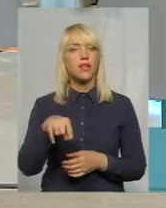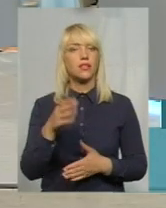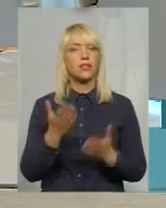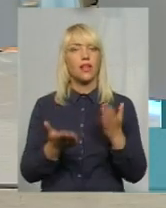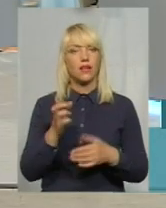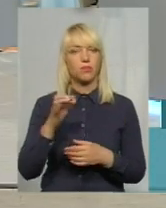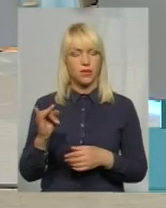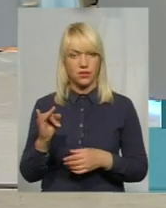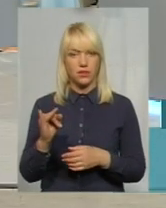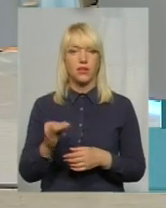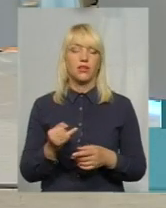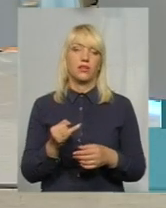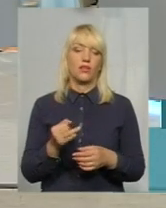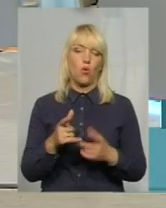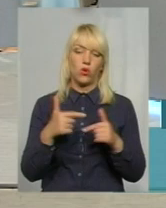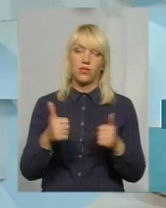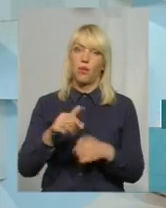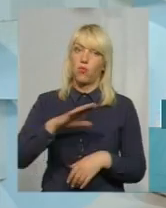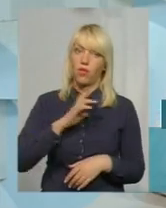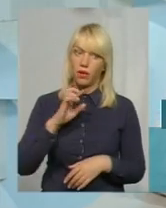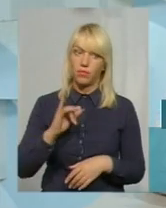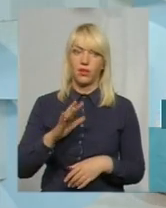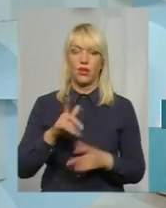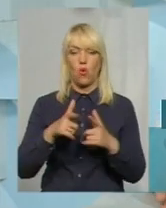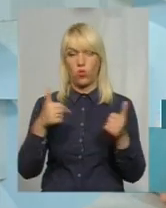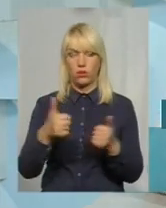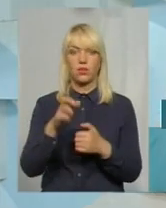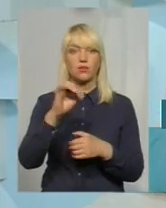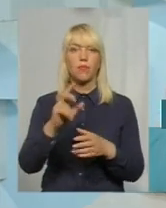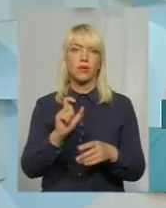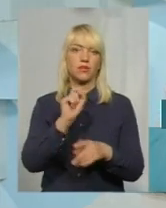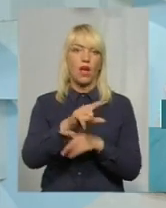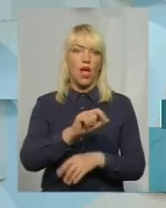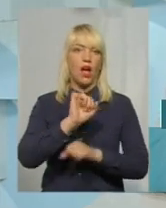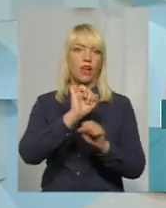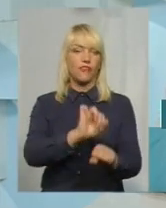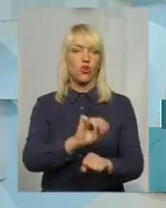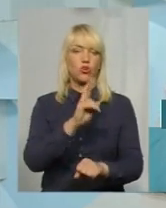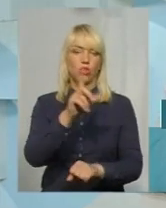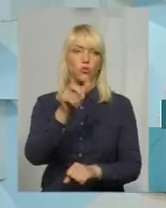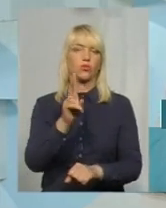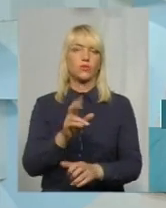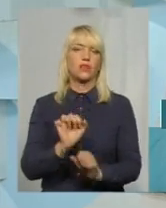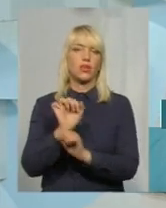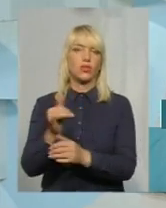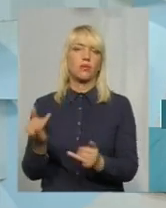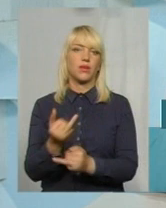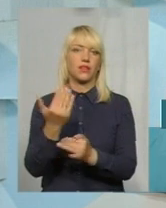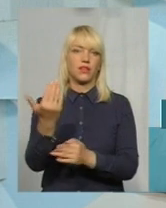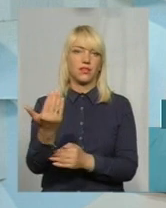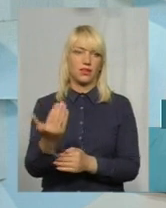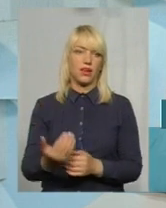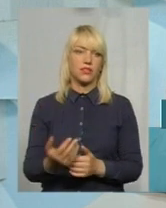організація була і могла б організація наняти чи адвоката, чи іншу особу, яка б захищала також їхні інтереси. Бо не кожен